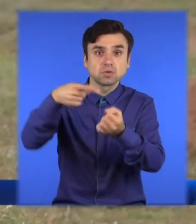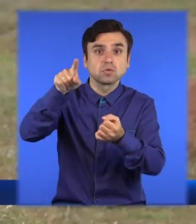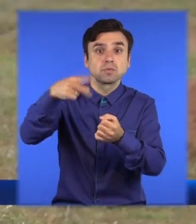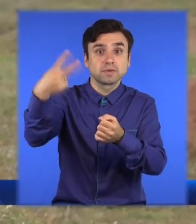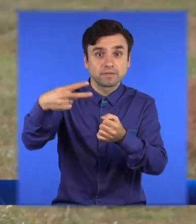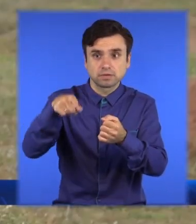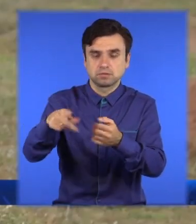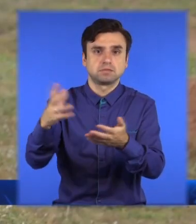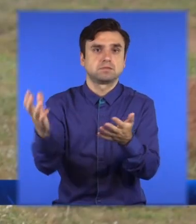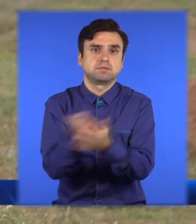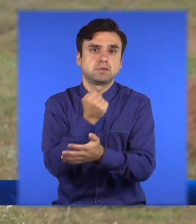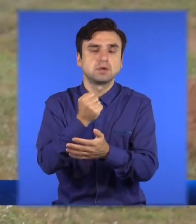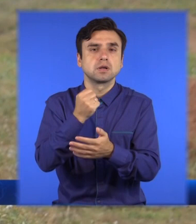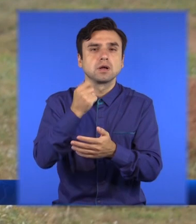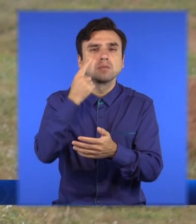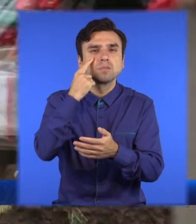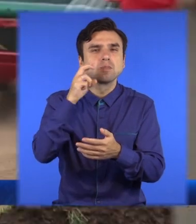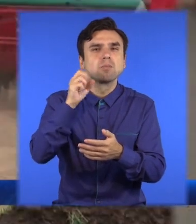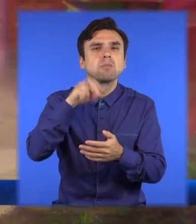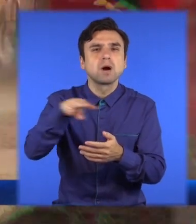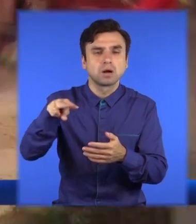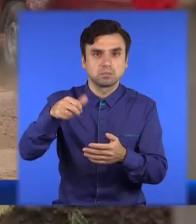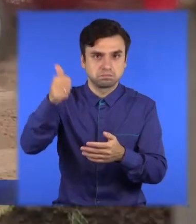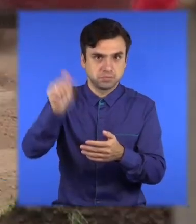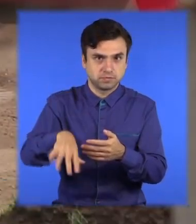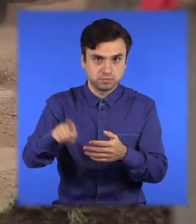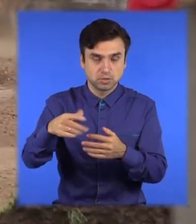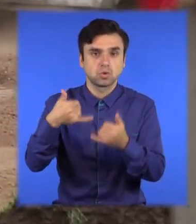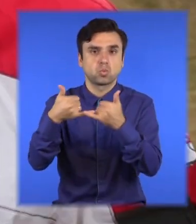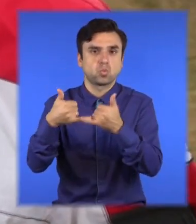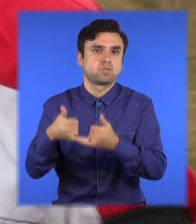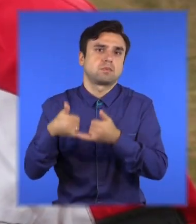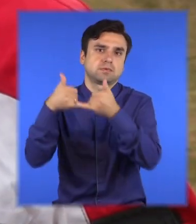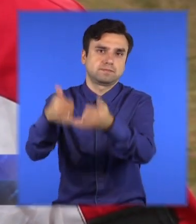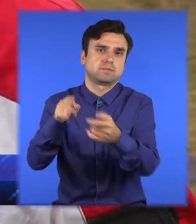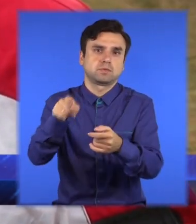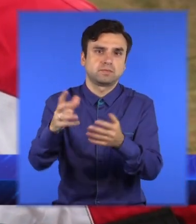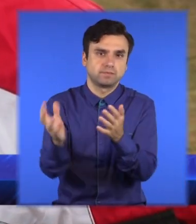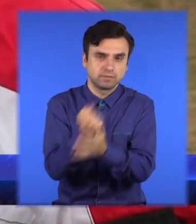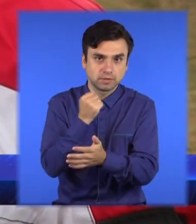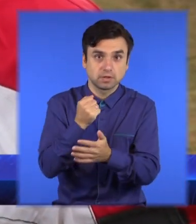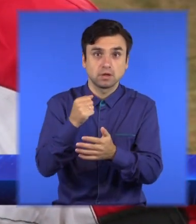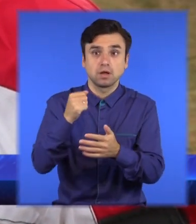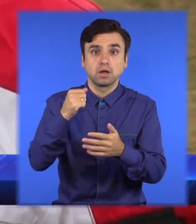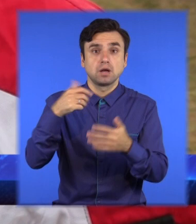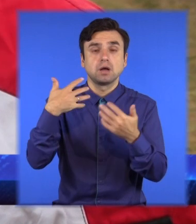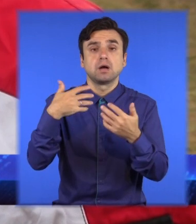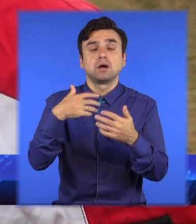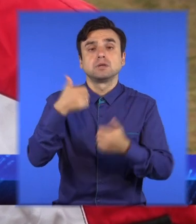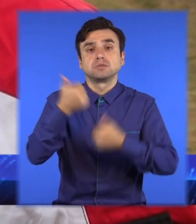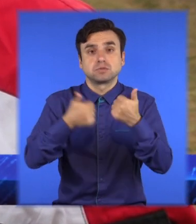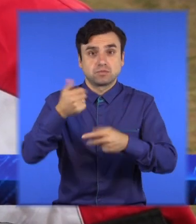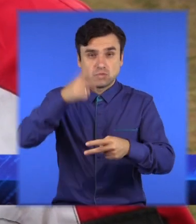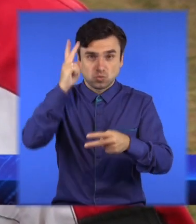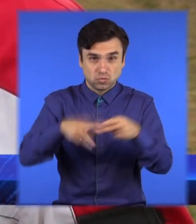перегонах, але відсутність керма в руках не заважає йому так само вправно рулити автокросом. Будем пытаться развивать, даже несмотря на то, что сегодня